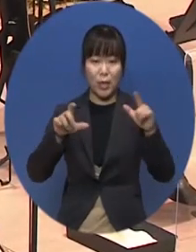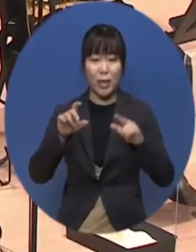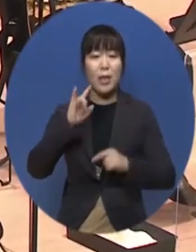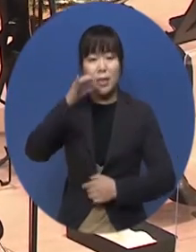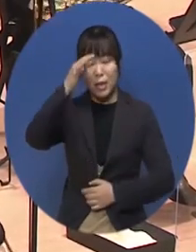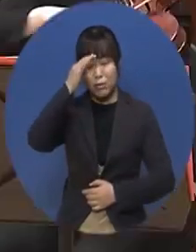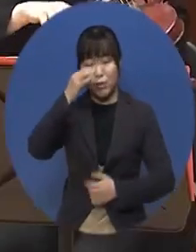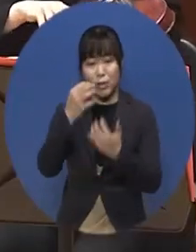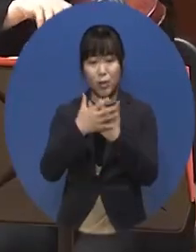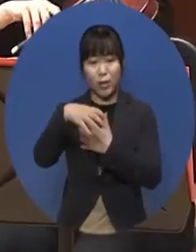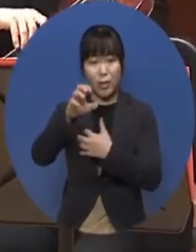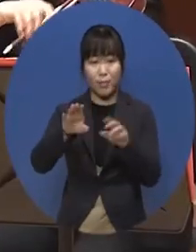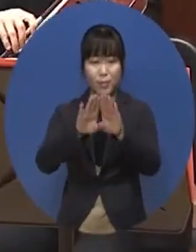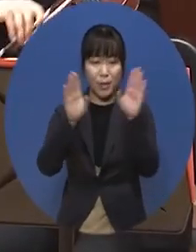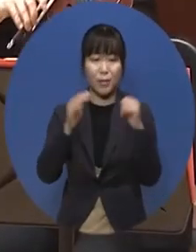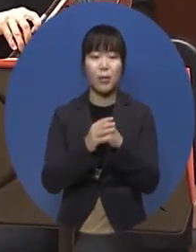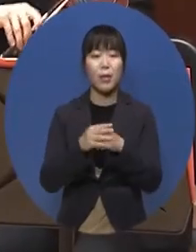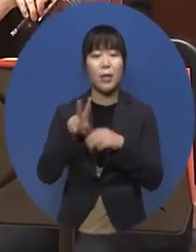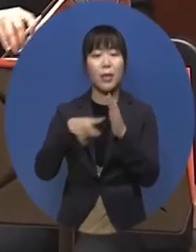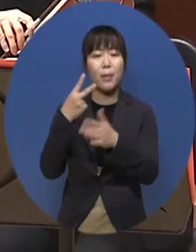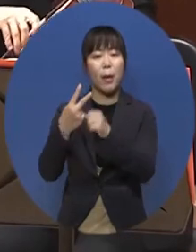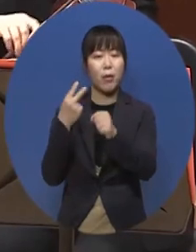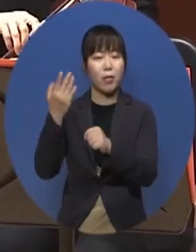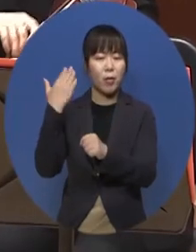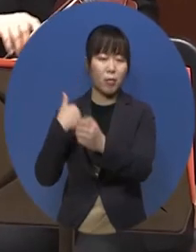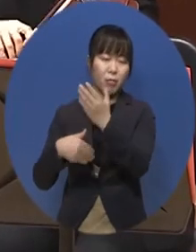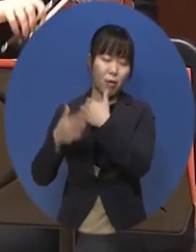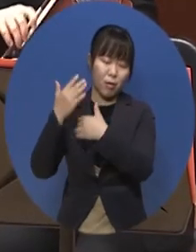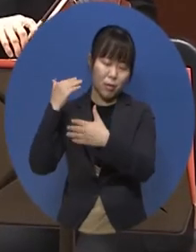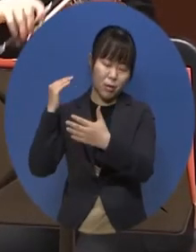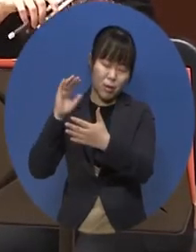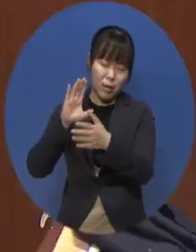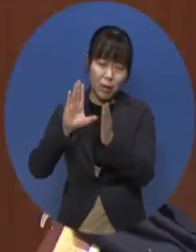열립니다. 200여 년 전 시대의